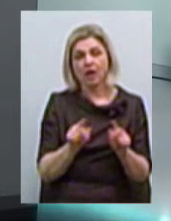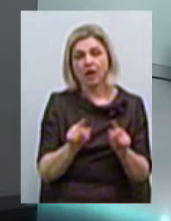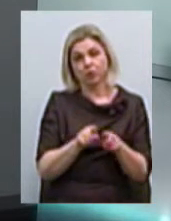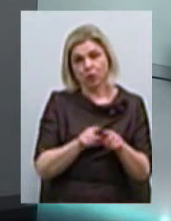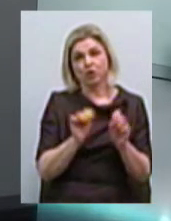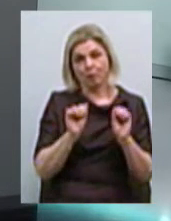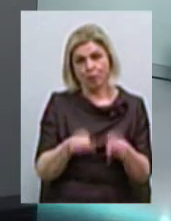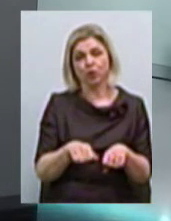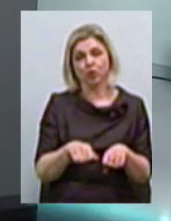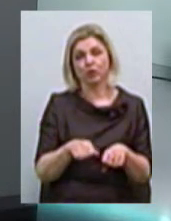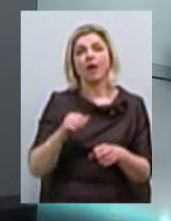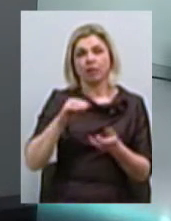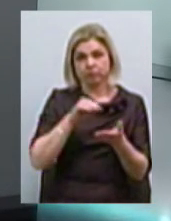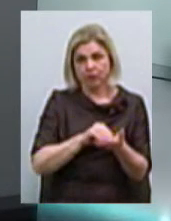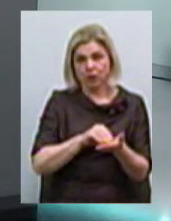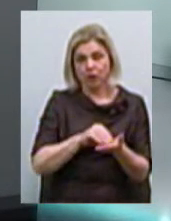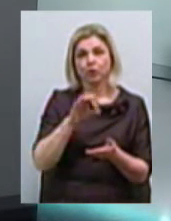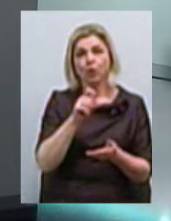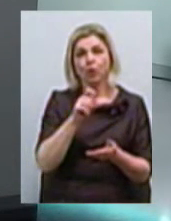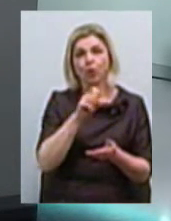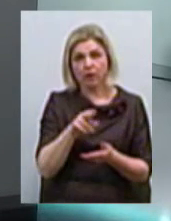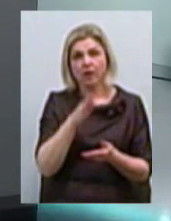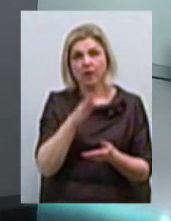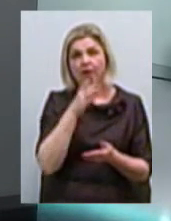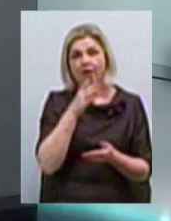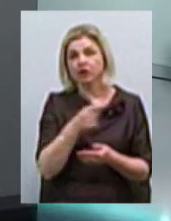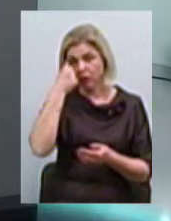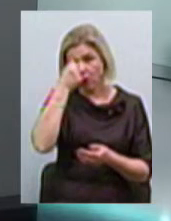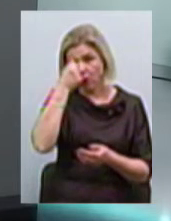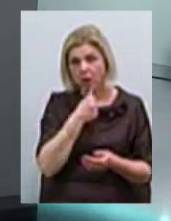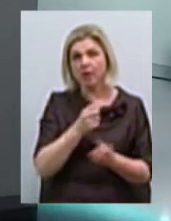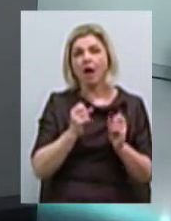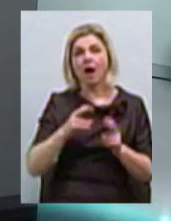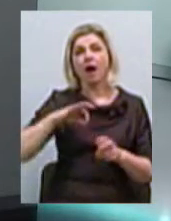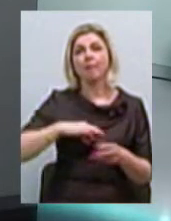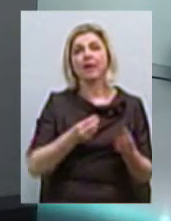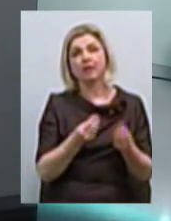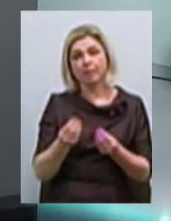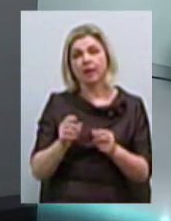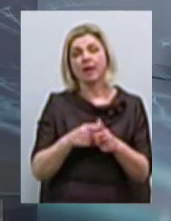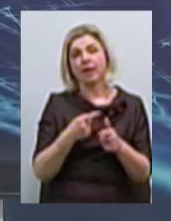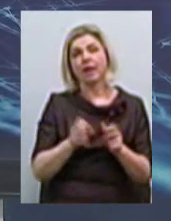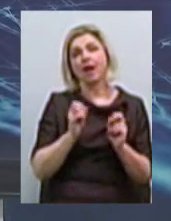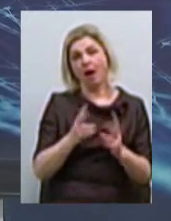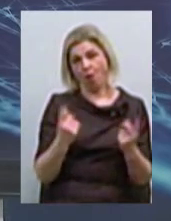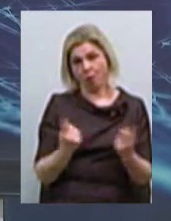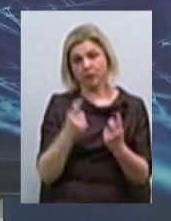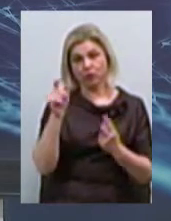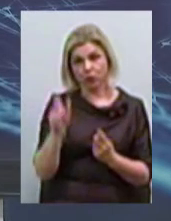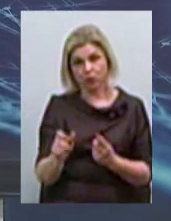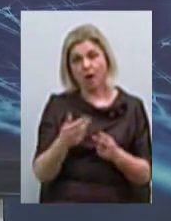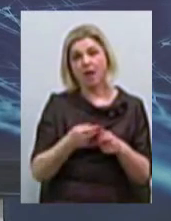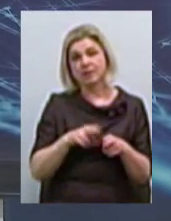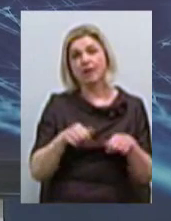можуть декларувати доходи, отримані протягом звітного року, як фізична особа-підприємець чи як фізична особа. Це право